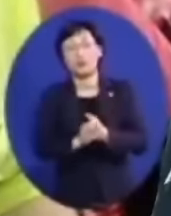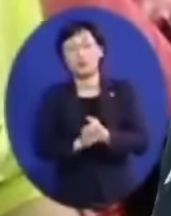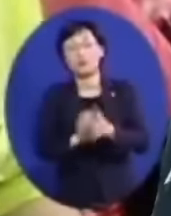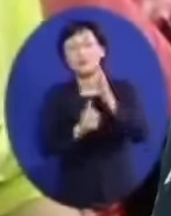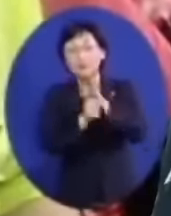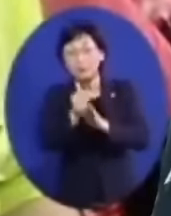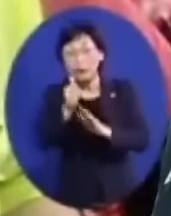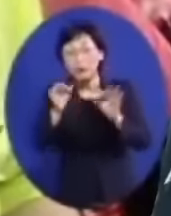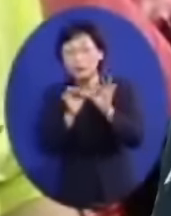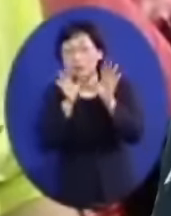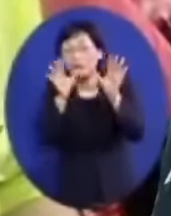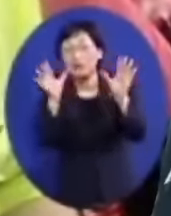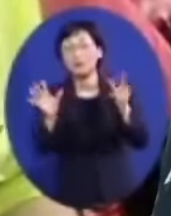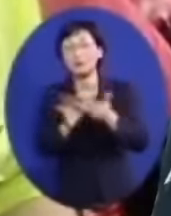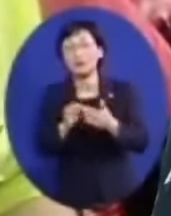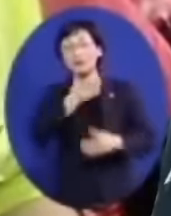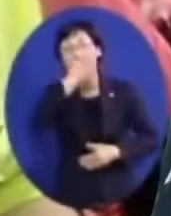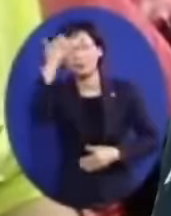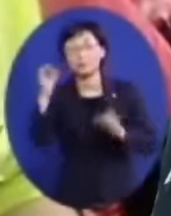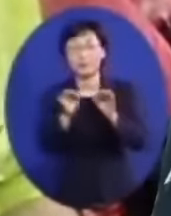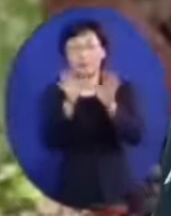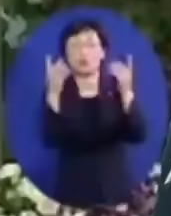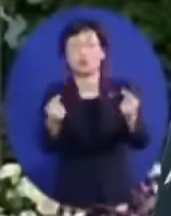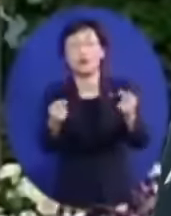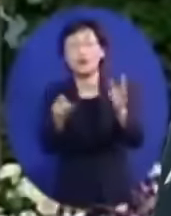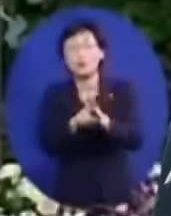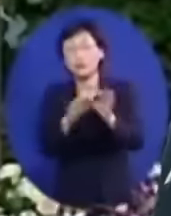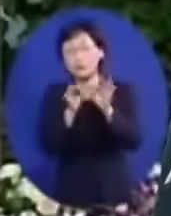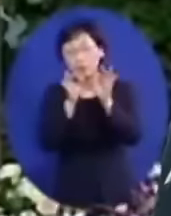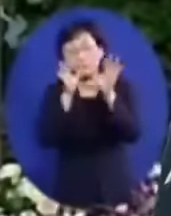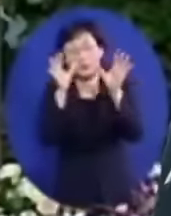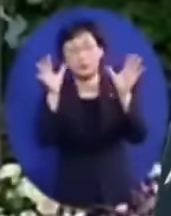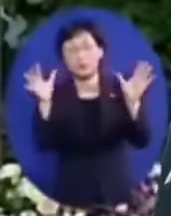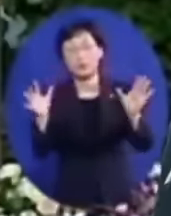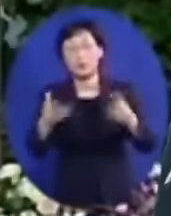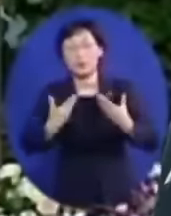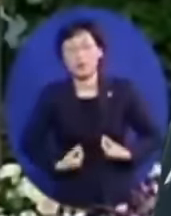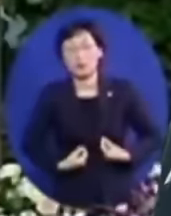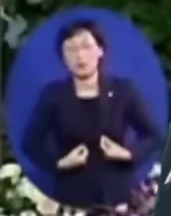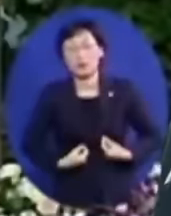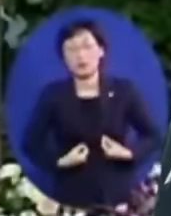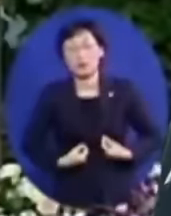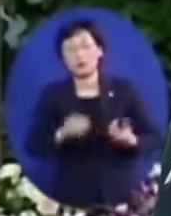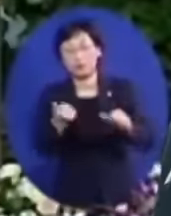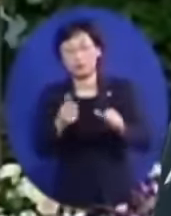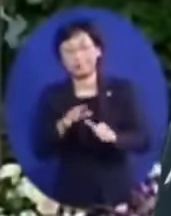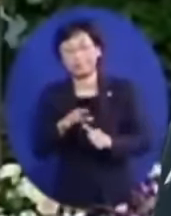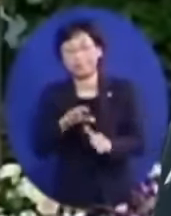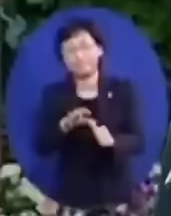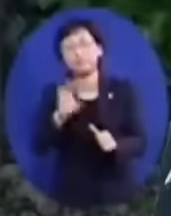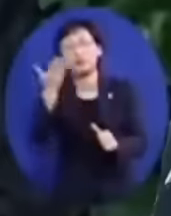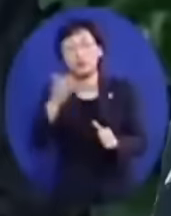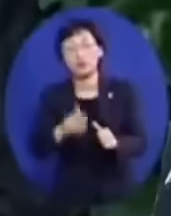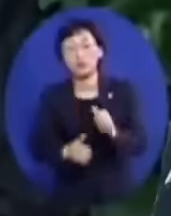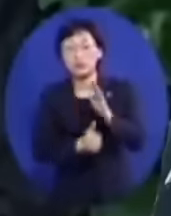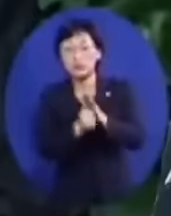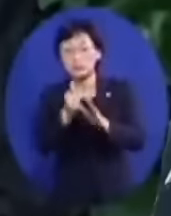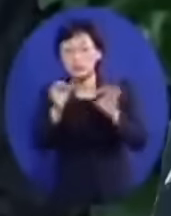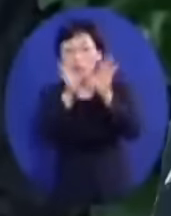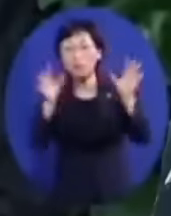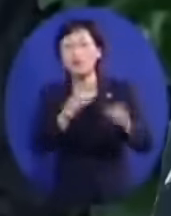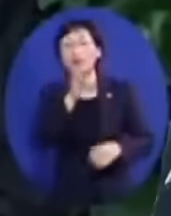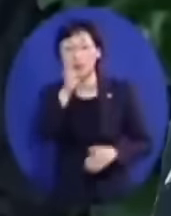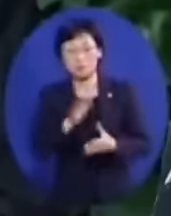희망이 사라지면 꿈도 사라지고 믿음도 사라지고 절망과 죽음의 포로가 되는 것입니다. 희망이 사라지면 안